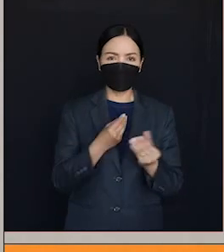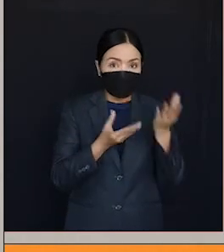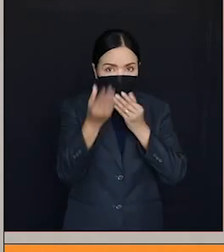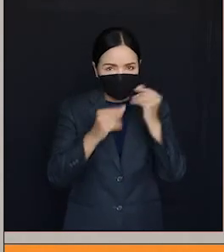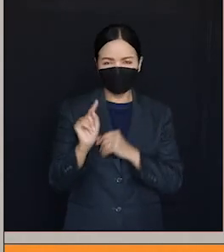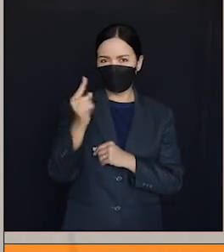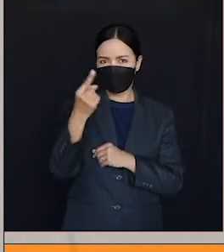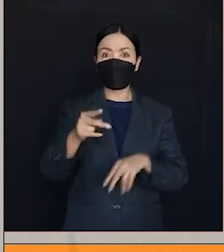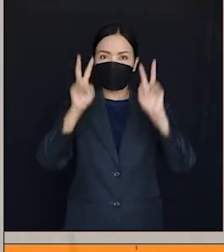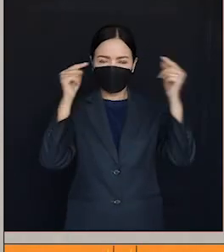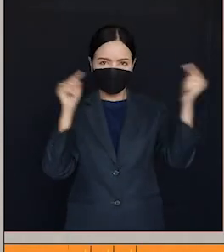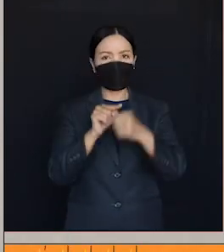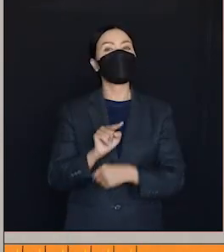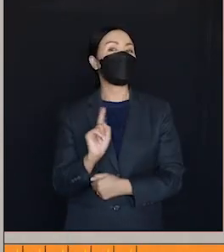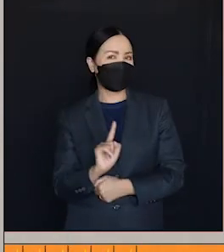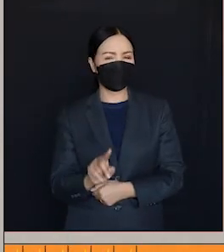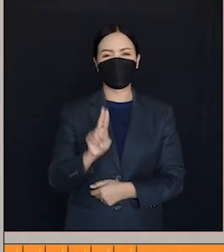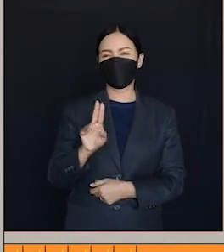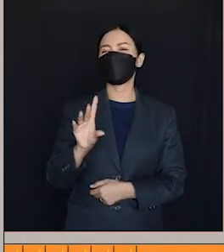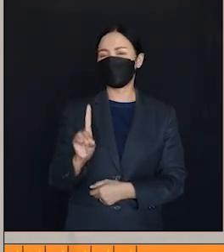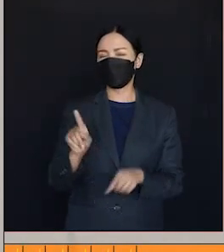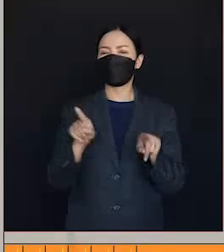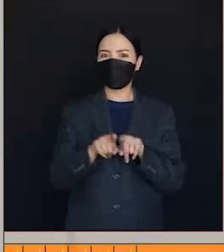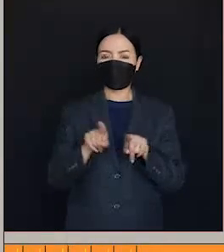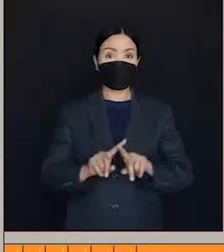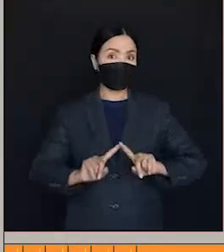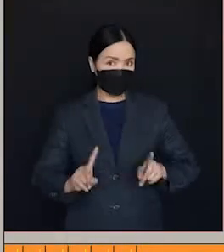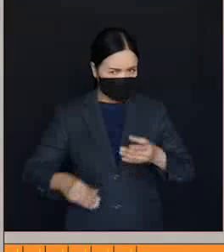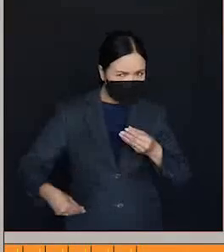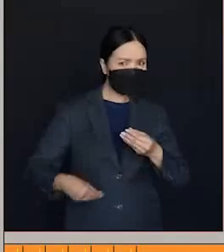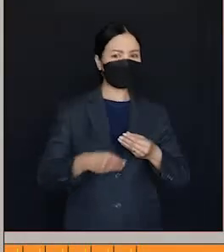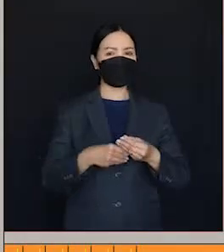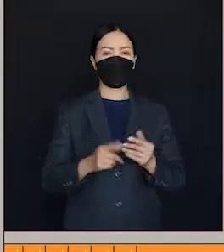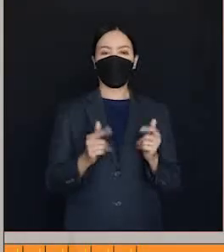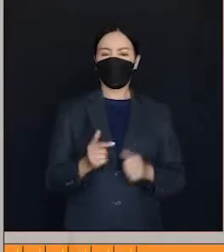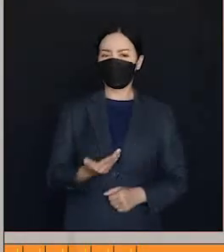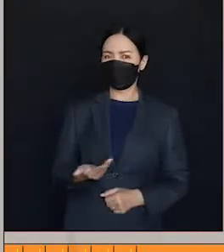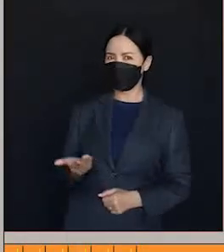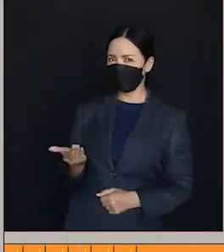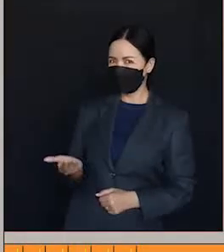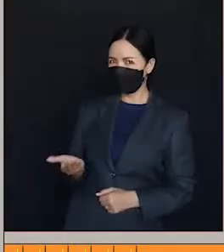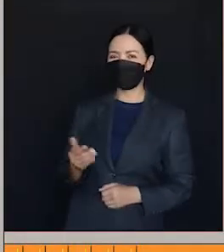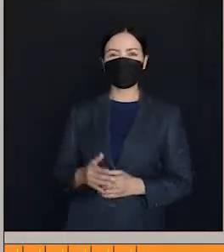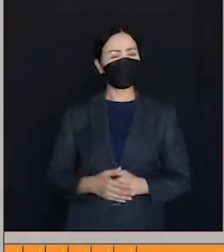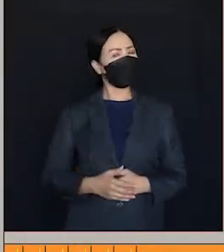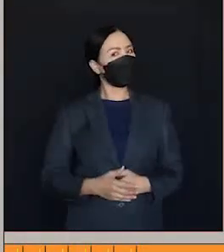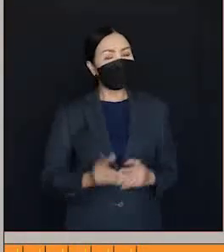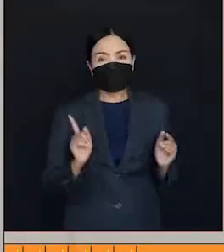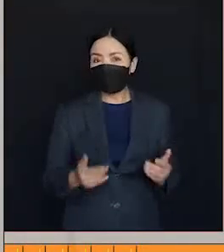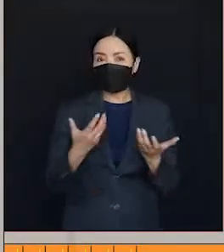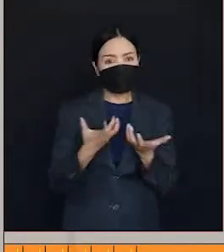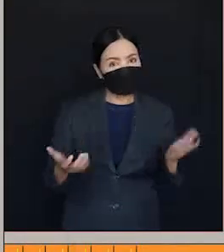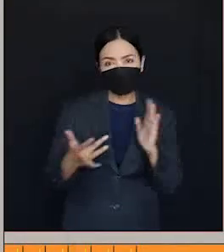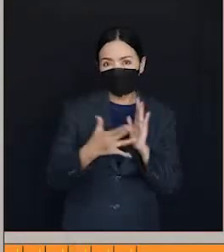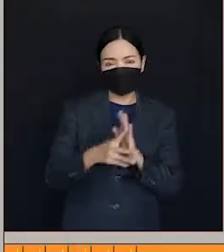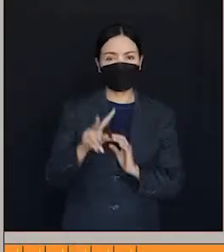เรื่องนึงที่เกี่ยวกับ Universal Design เหมือนกันแต่ว่าเพิ่มความ innovation เข้าไปนะคะรับรองว่าจะเป็นนวัตกรรมที่